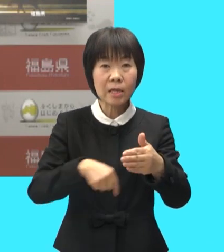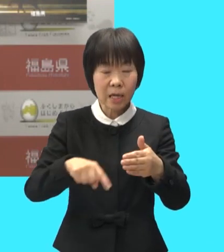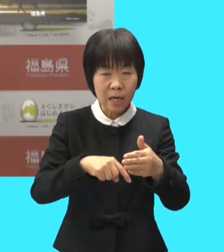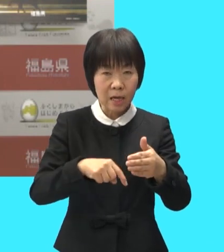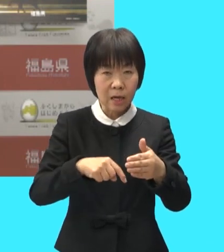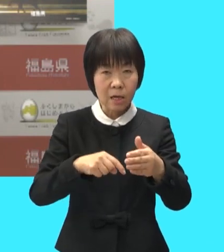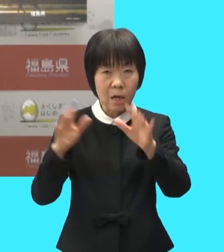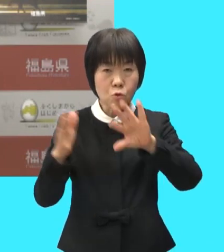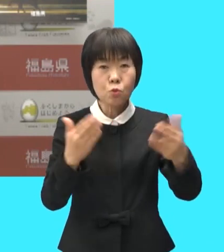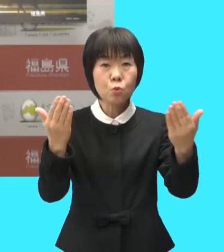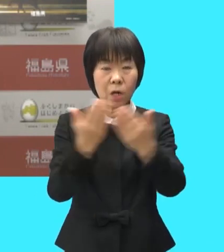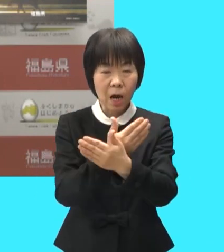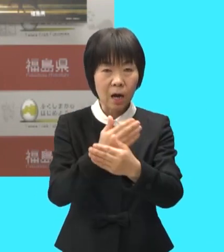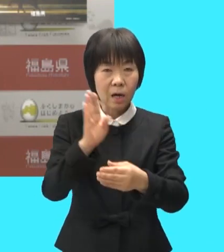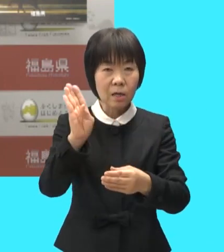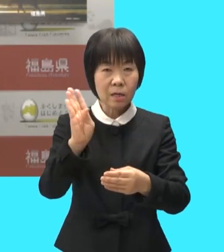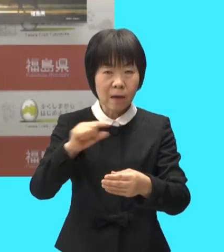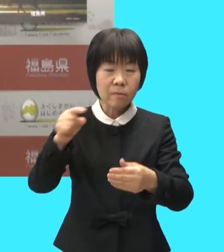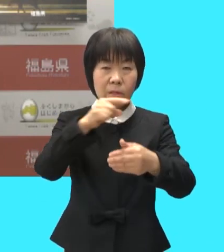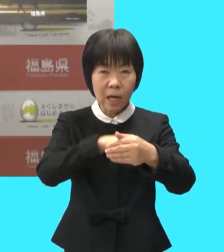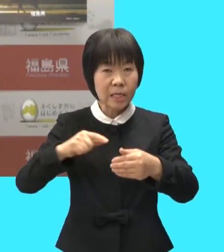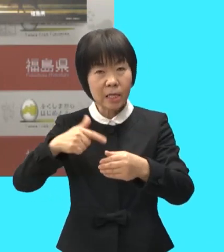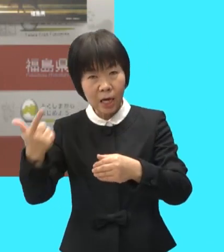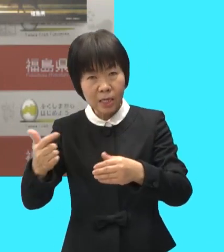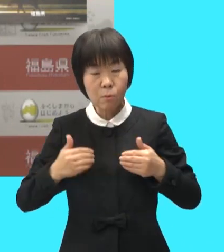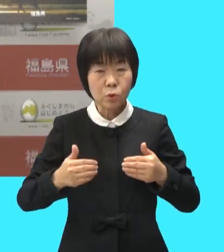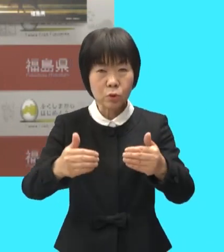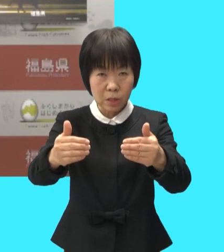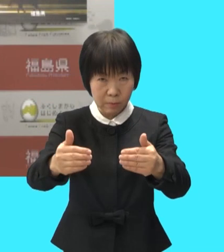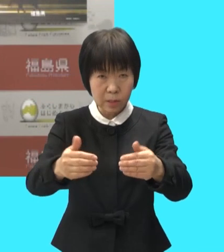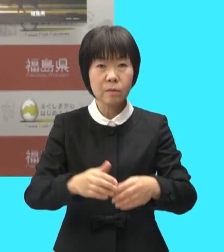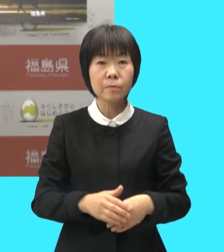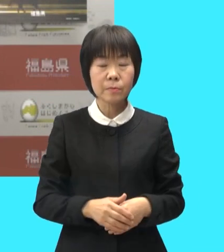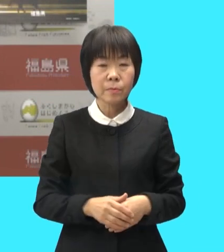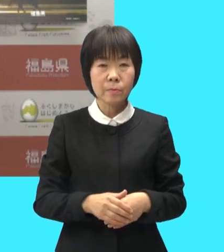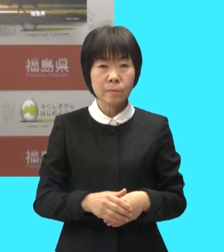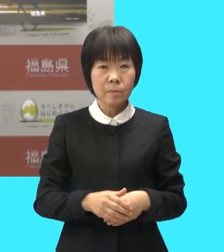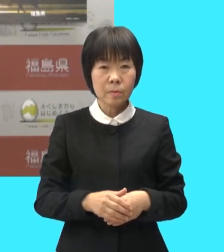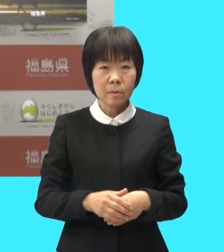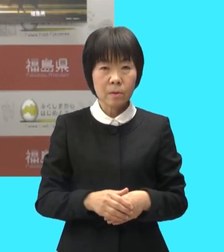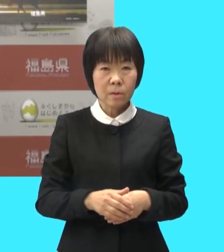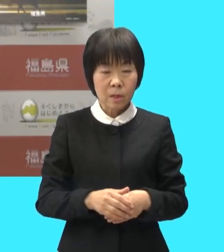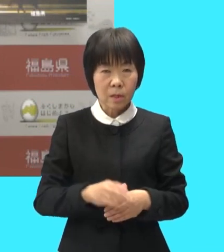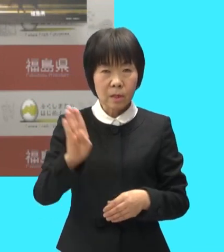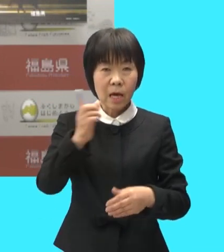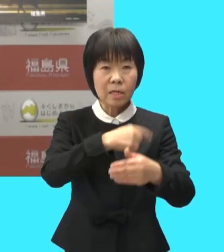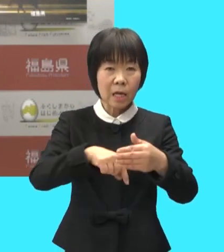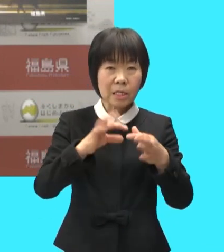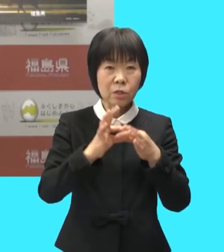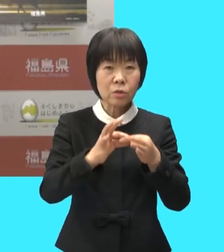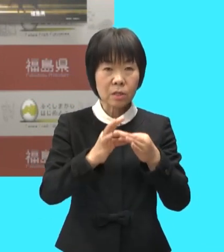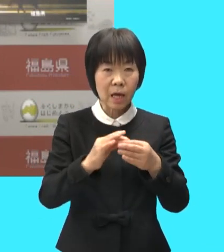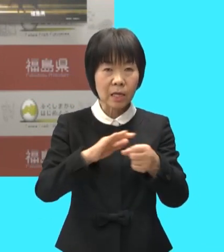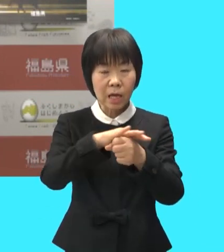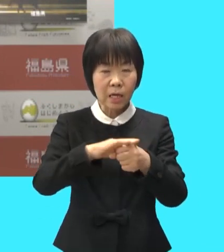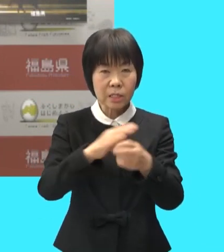県内でも県外でも進んでいる。これが現実かと思います。まず県内について一つ大